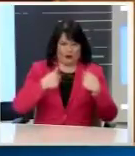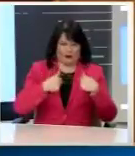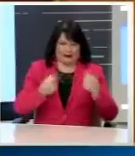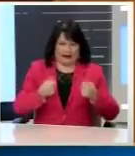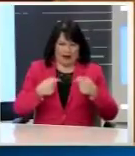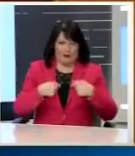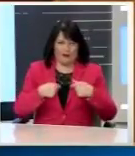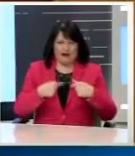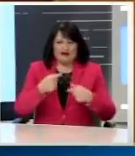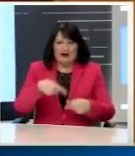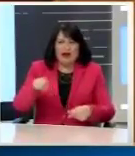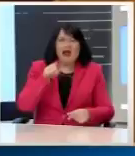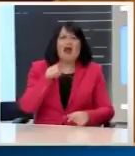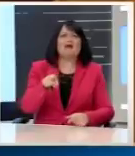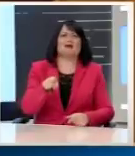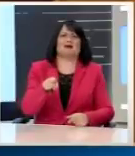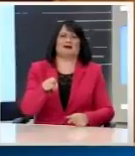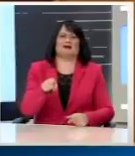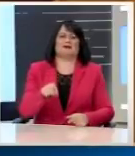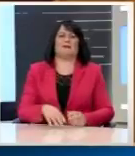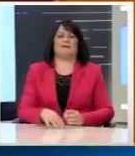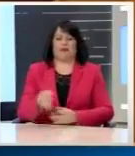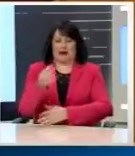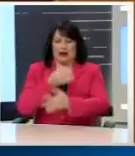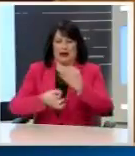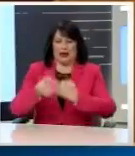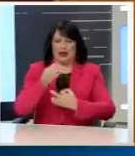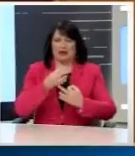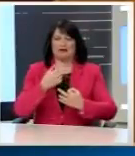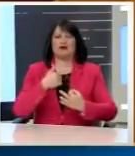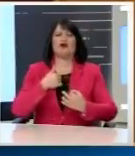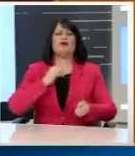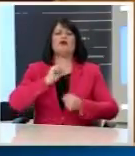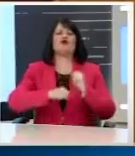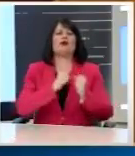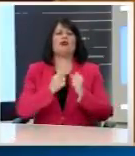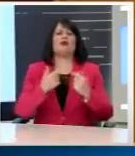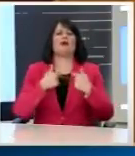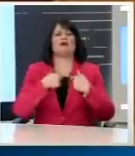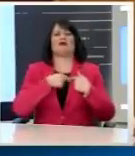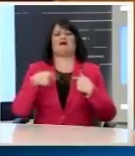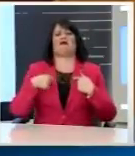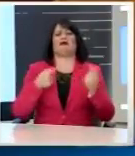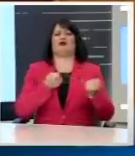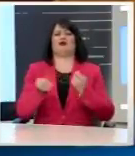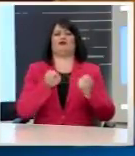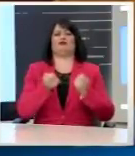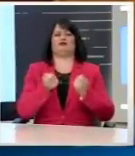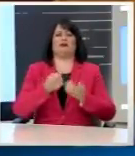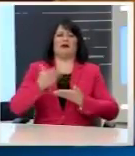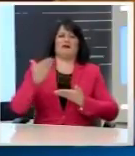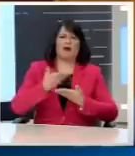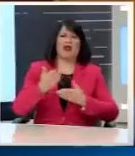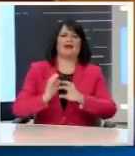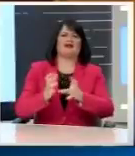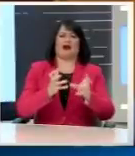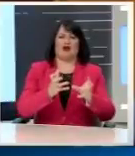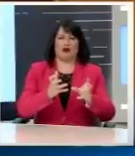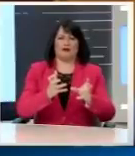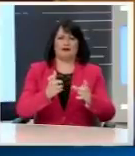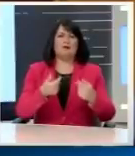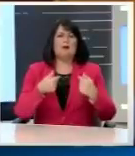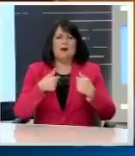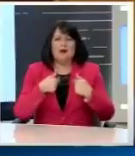Μας λέτε ότι προσπαθούμε να ελέγξουμε τον τύπο και τα μέσα ενημέρωσης. Όμως εμείς